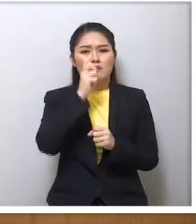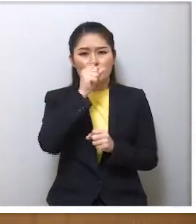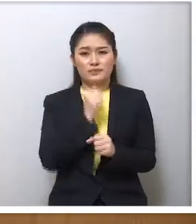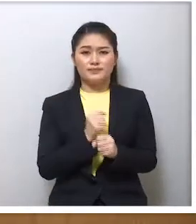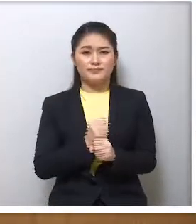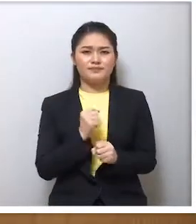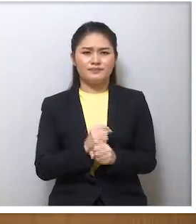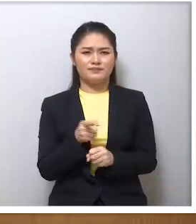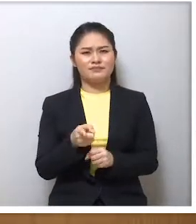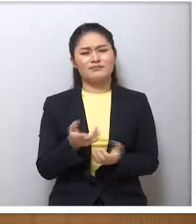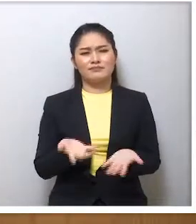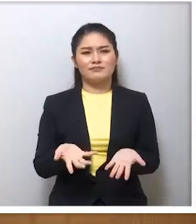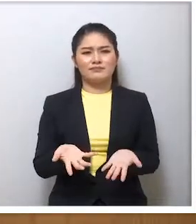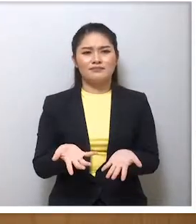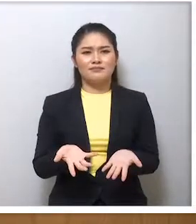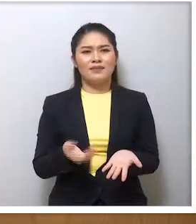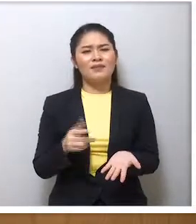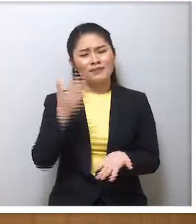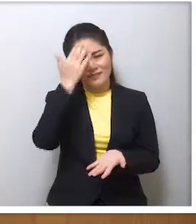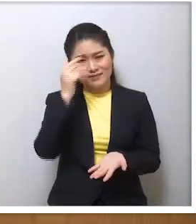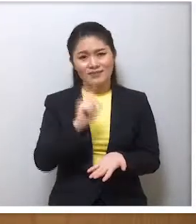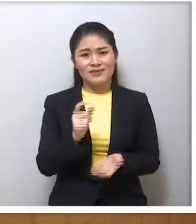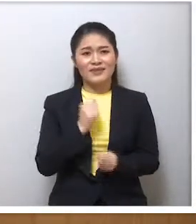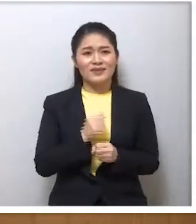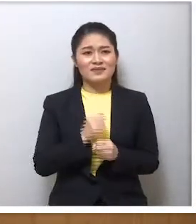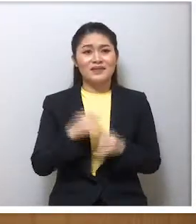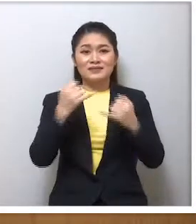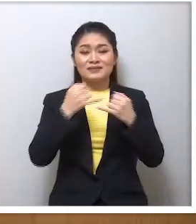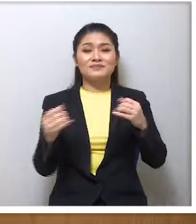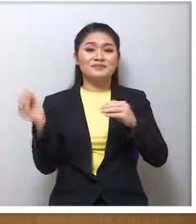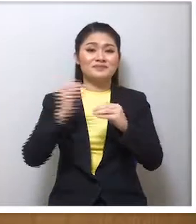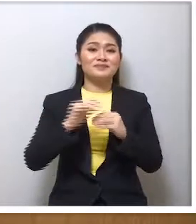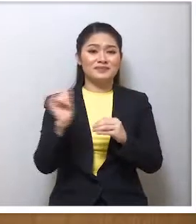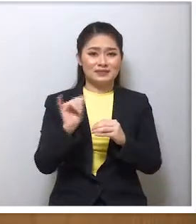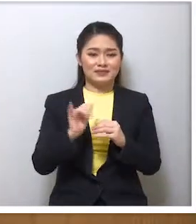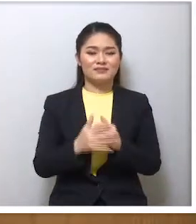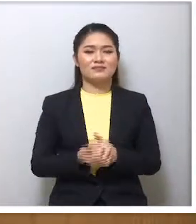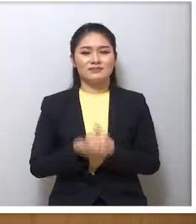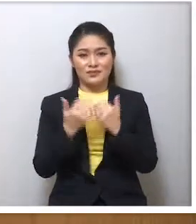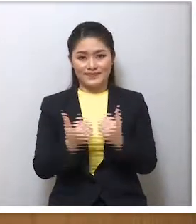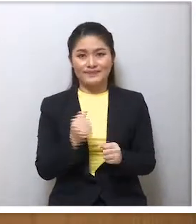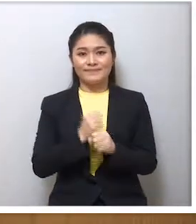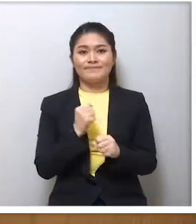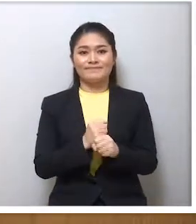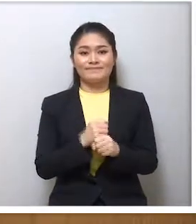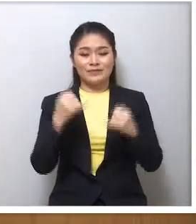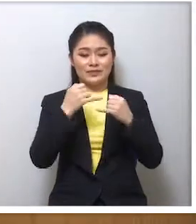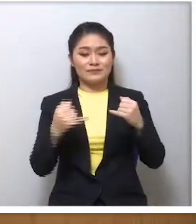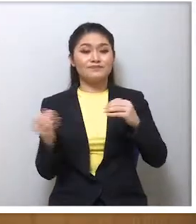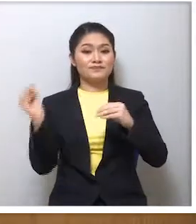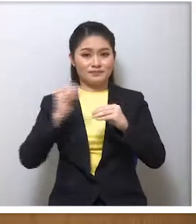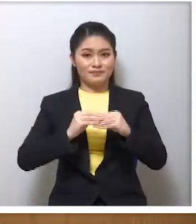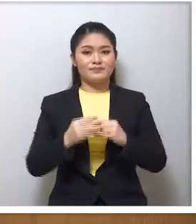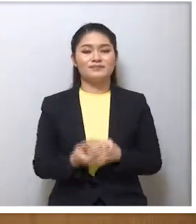แล้วมันเละเนื่องจากว่าเรายังไม่ได้เพิ่มเส้นตรงนี้เนาะเดี๋ยวเราจัดการเพิ่มเส้นให้เขาก่อ